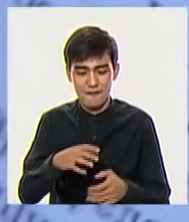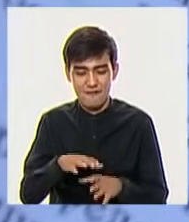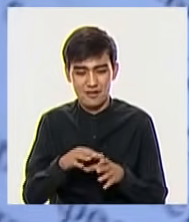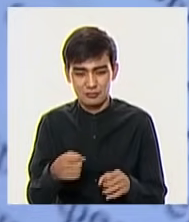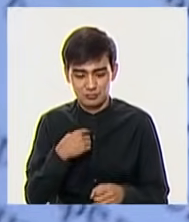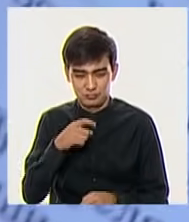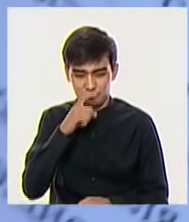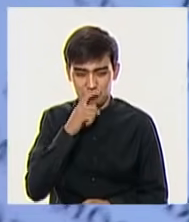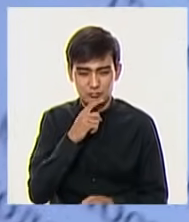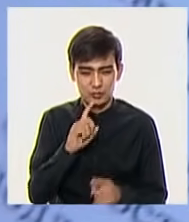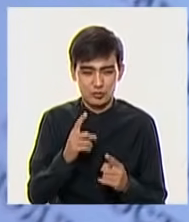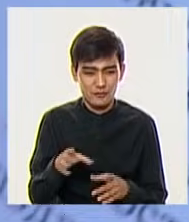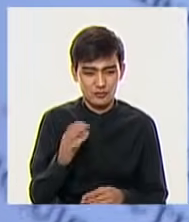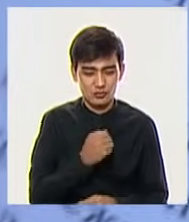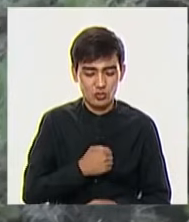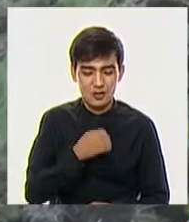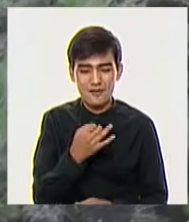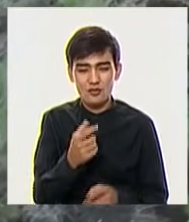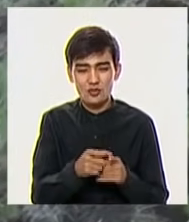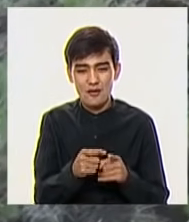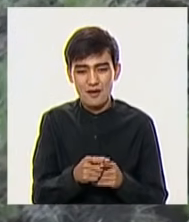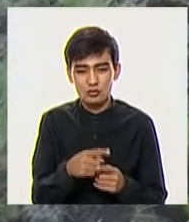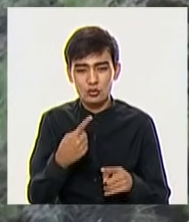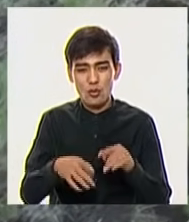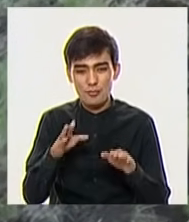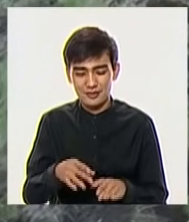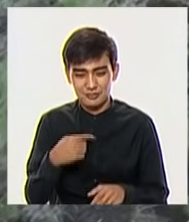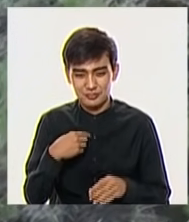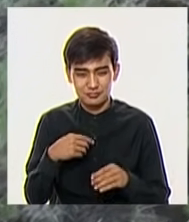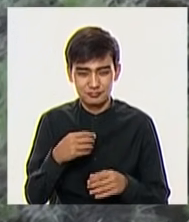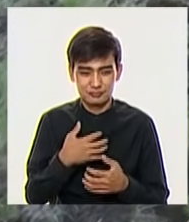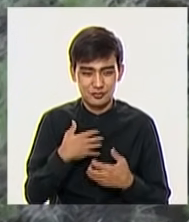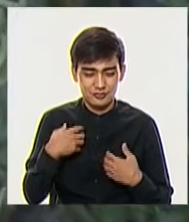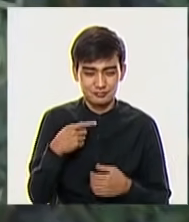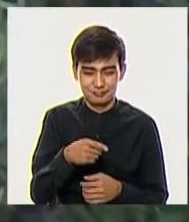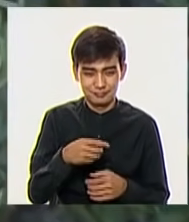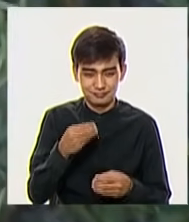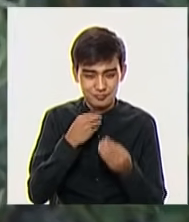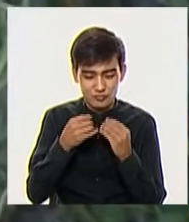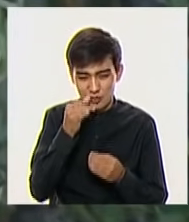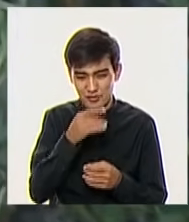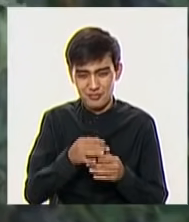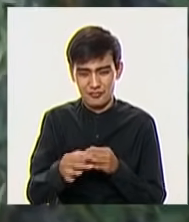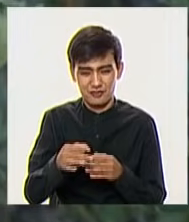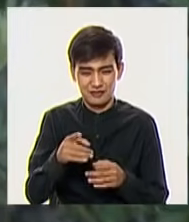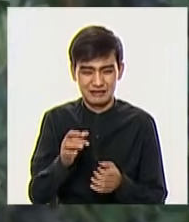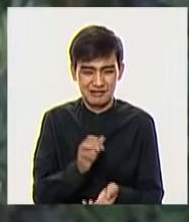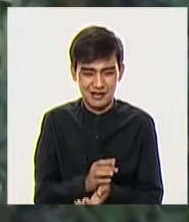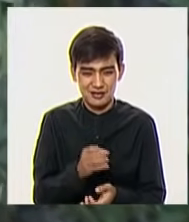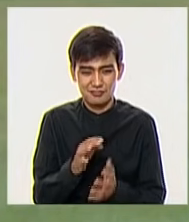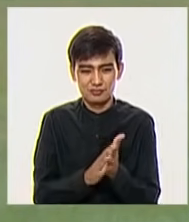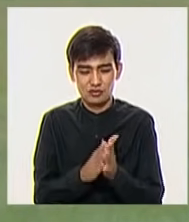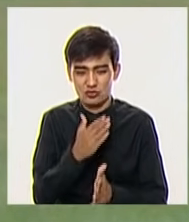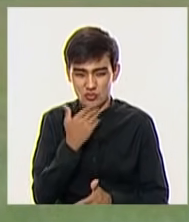әрекетін түсінбейміз дейді көпшілік. Тұрғындардың сөзінше осыдан басқа жерге мал жайылмайды. Өйткені айнала батпақты дала болған соң шүйгін шөп өспейді